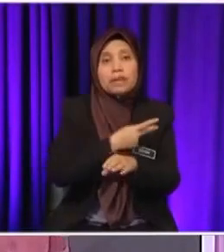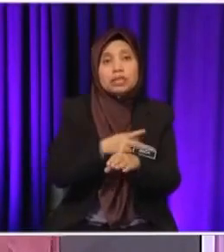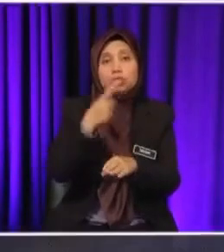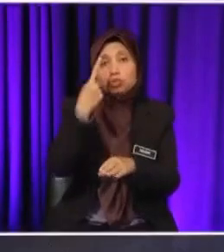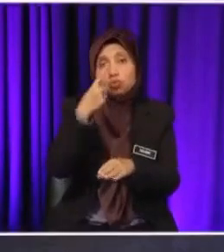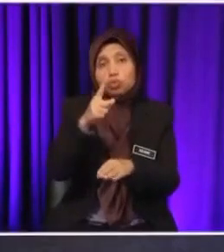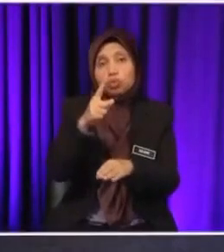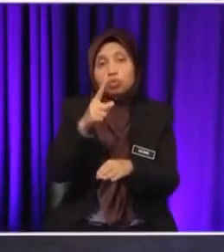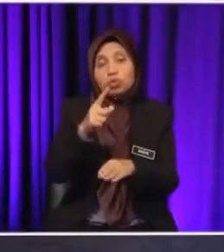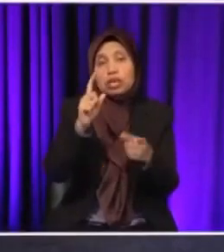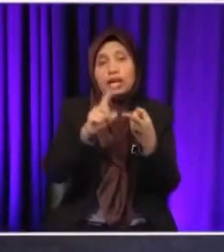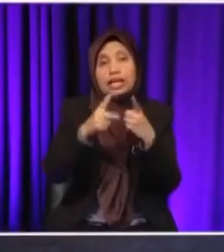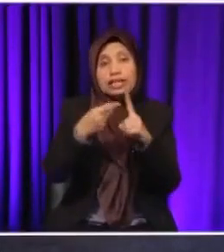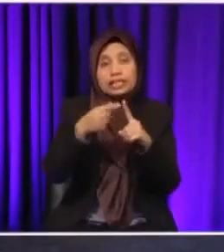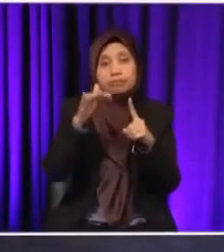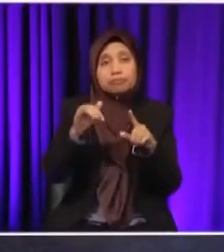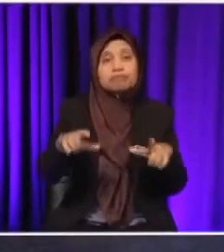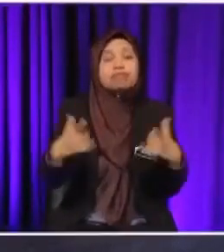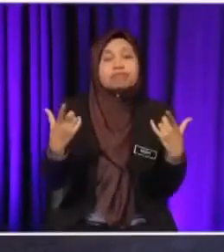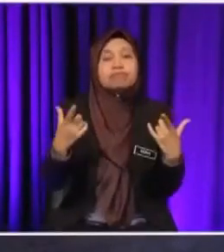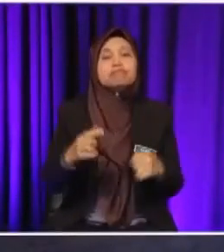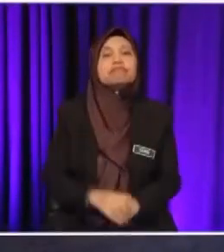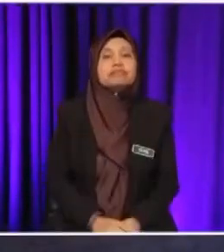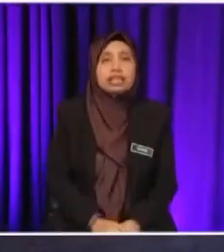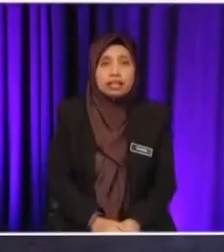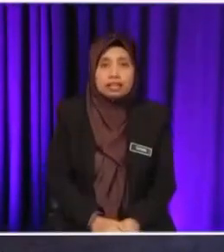untuk rakan-rakan yang lain sebagai contoh.